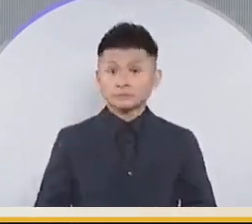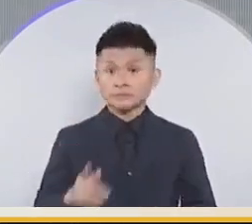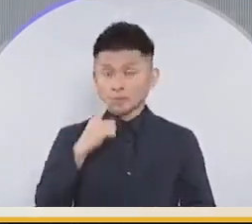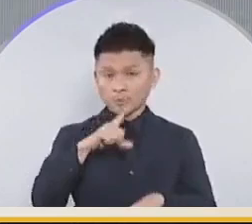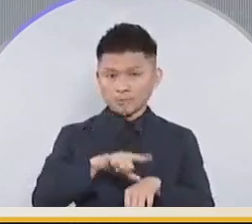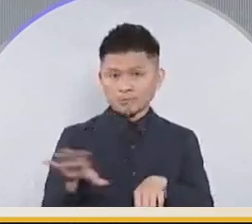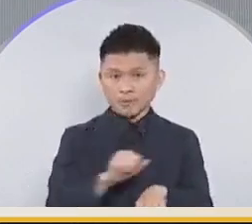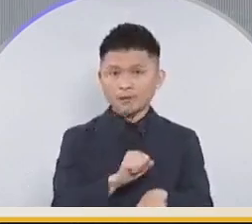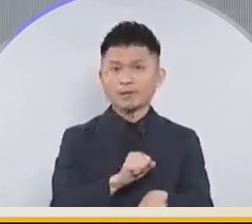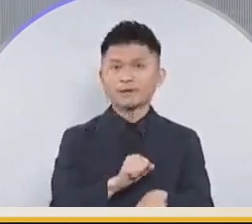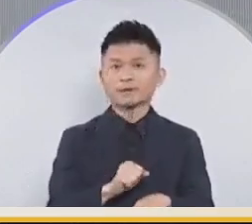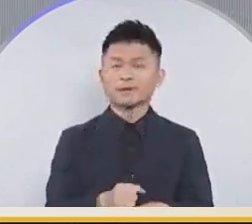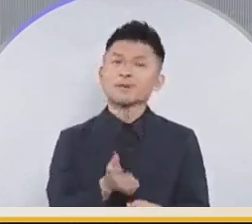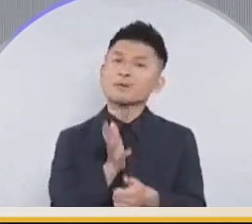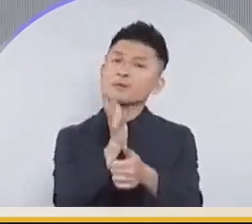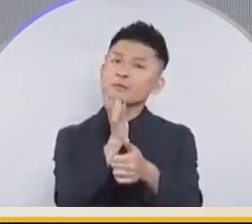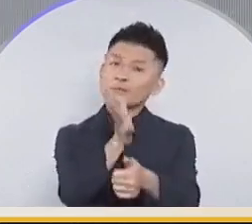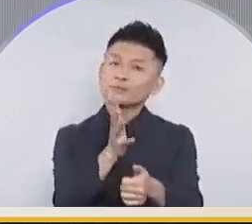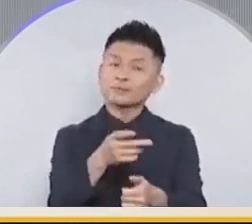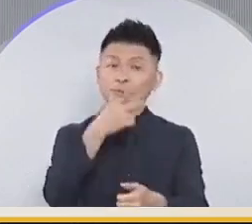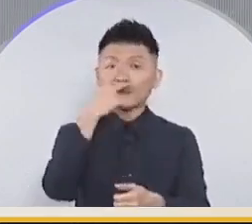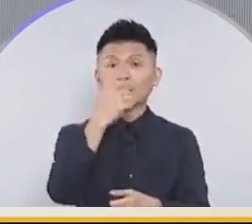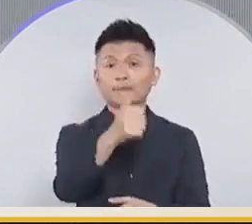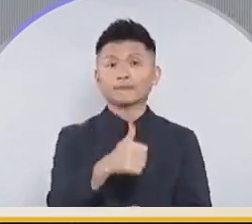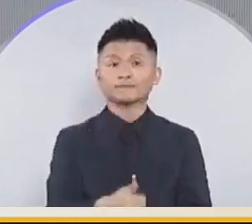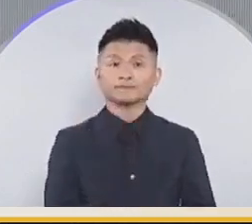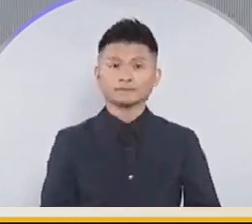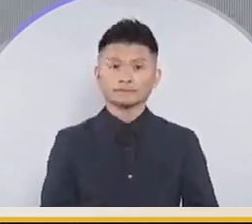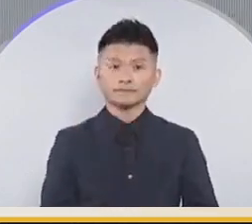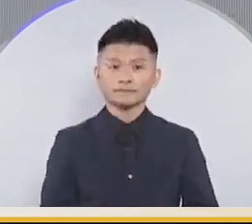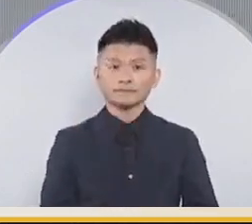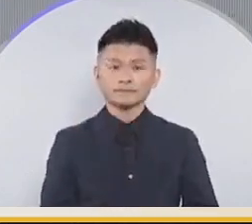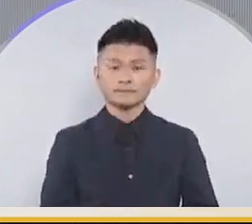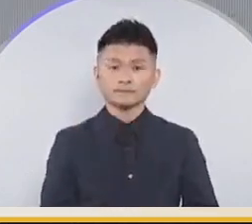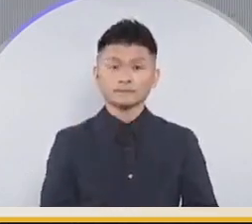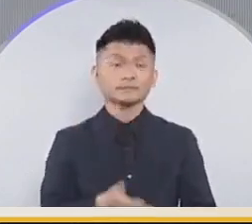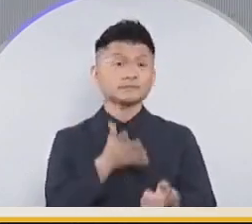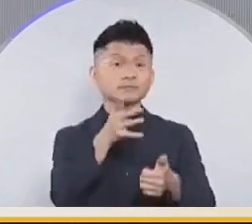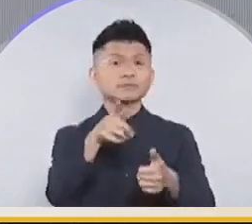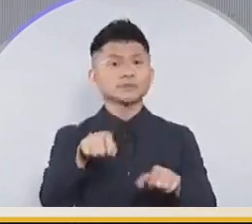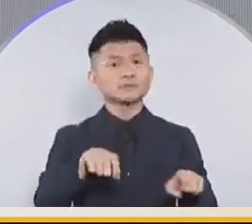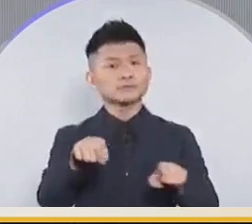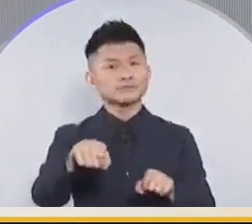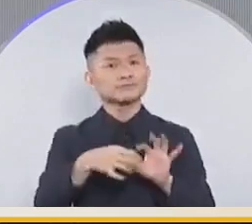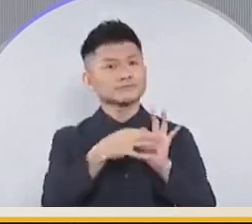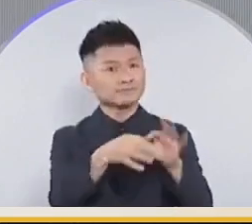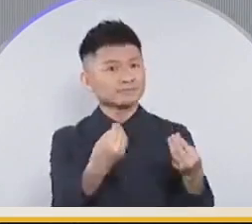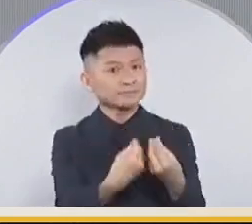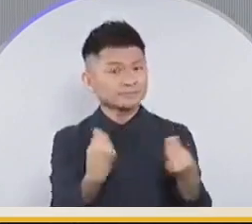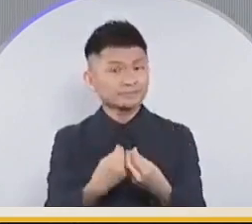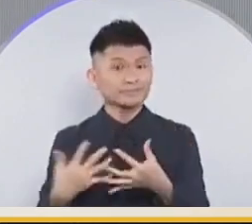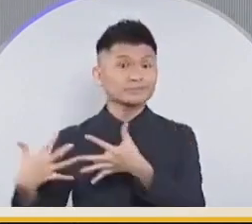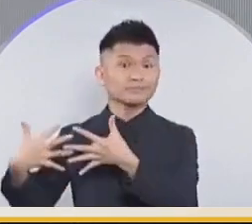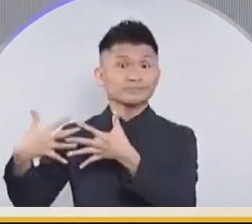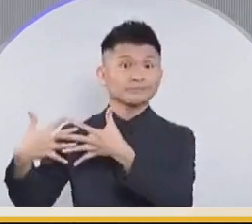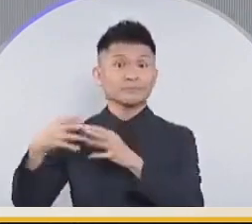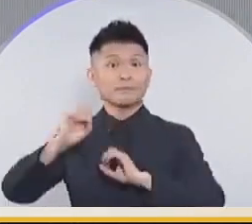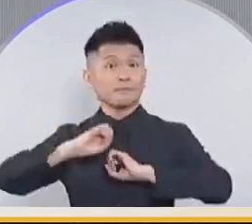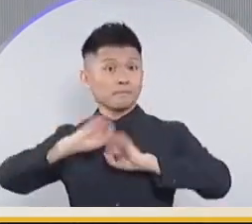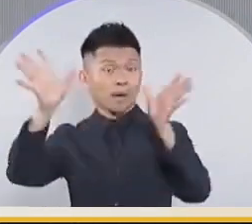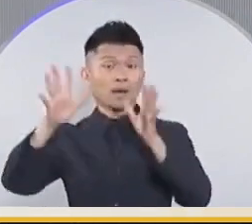借这个机会问赖主席，你要怎行下去？南美国讲无支持台